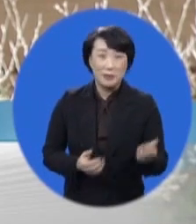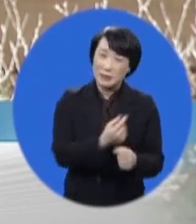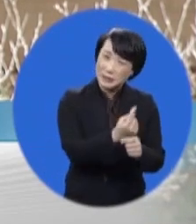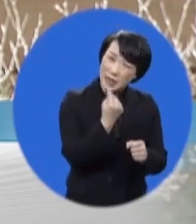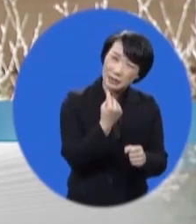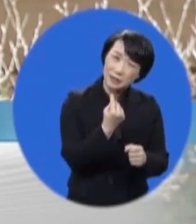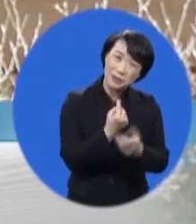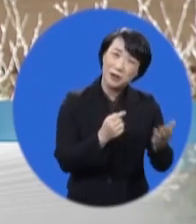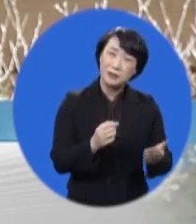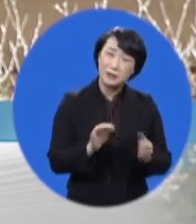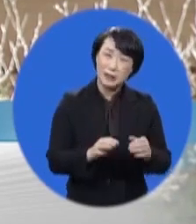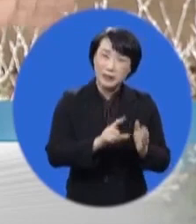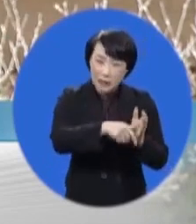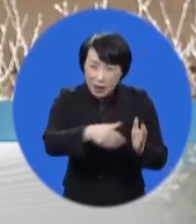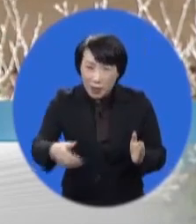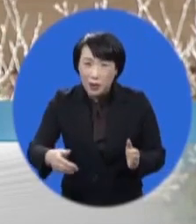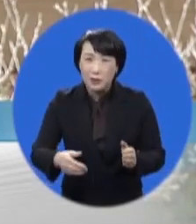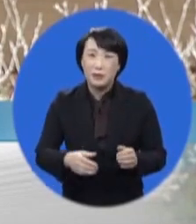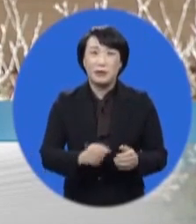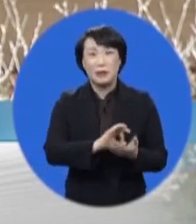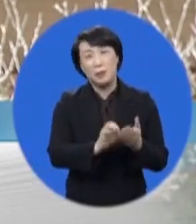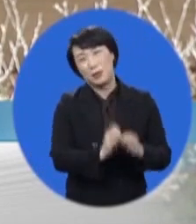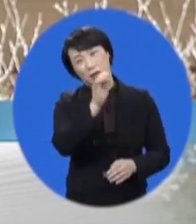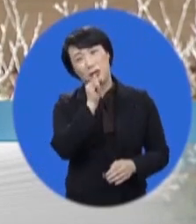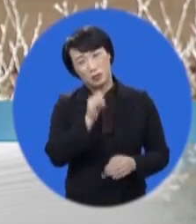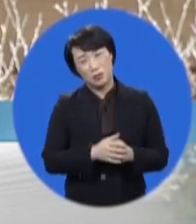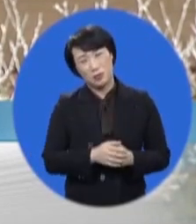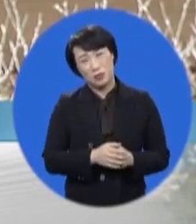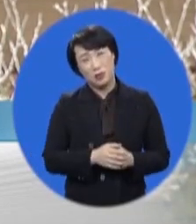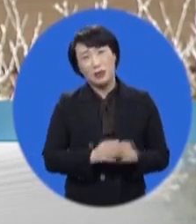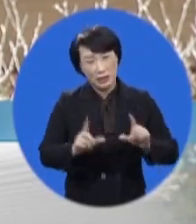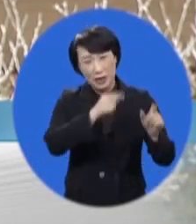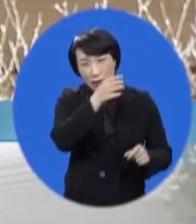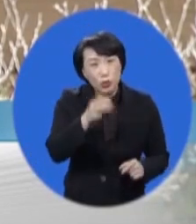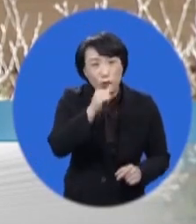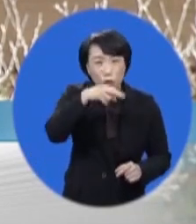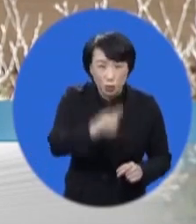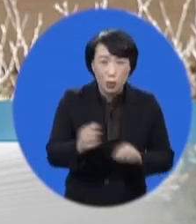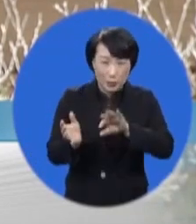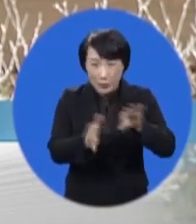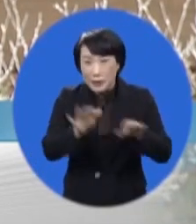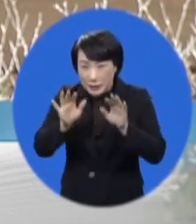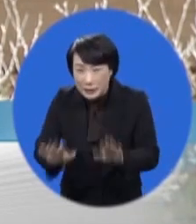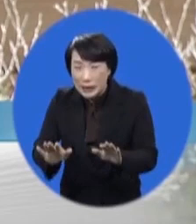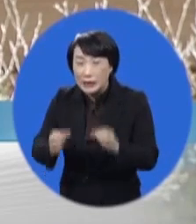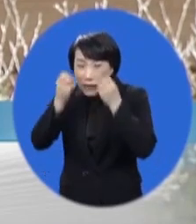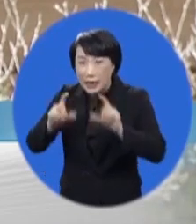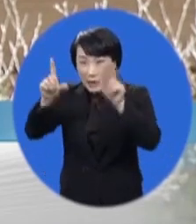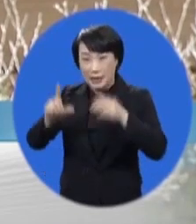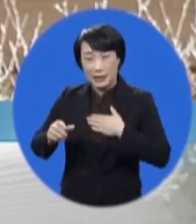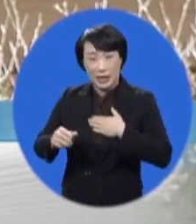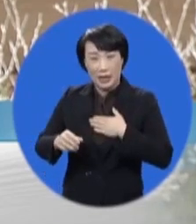지난해는 우리가 세월을 다소 낭비했을지라도 새해에는 세월을 내 영혼의